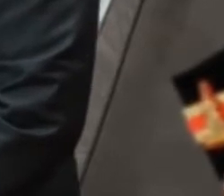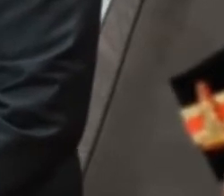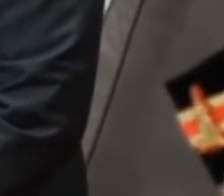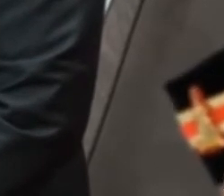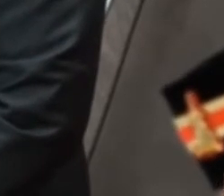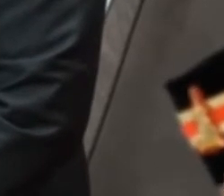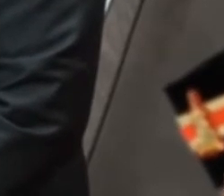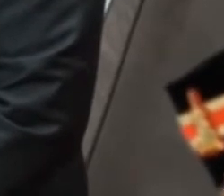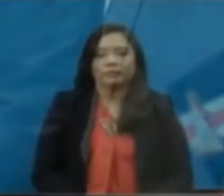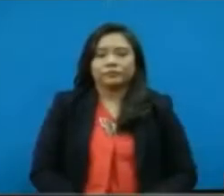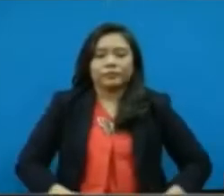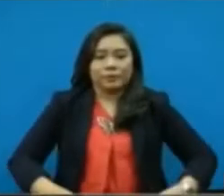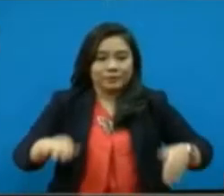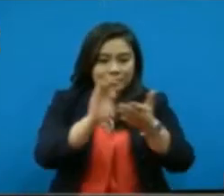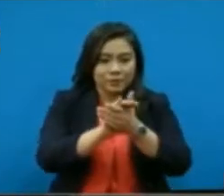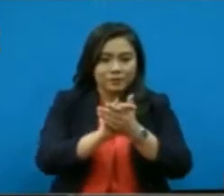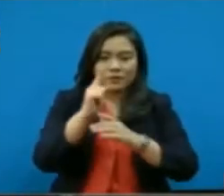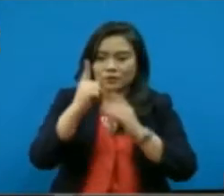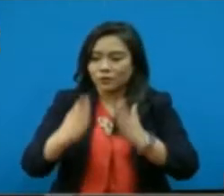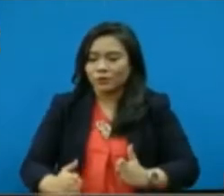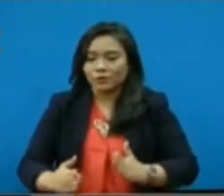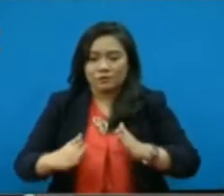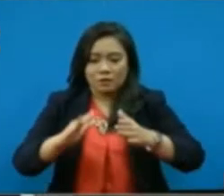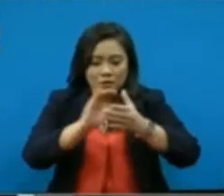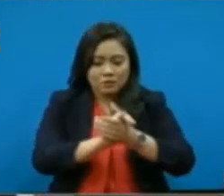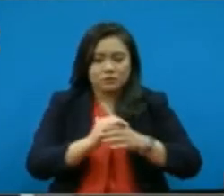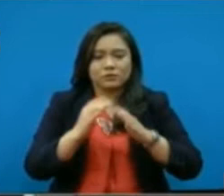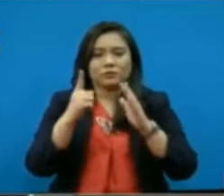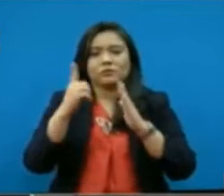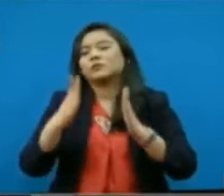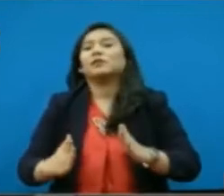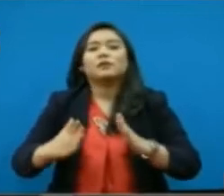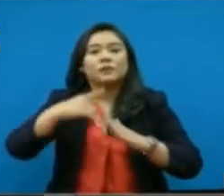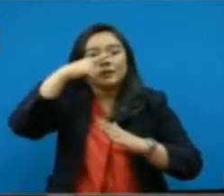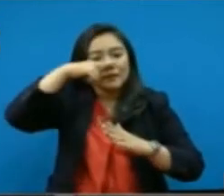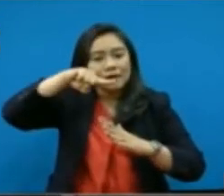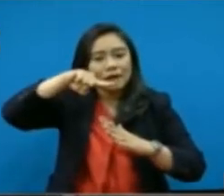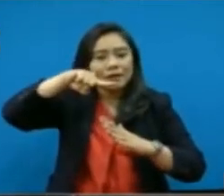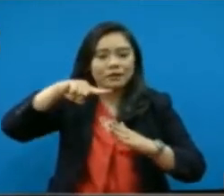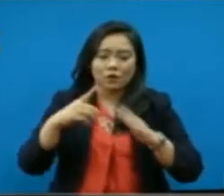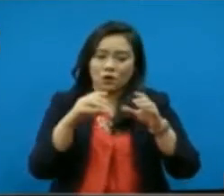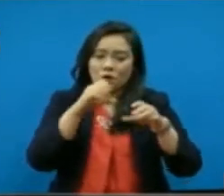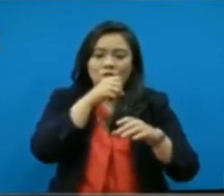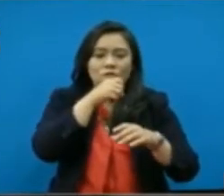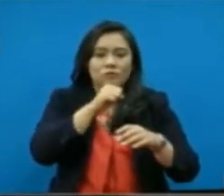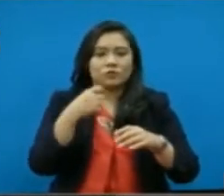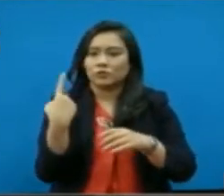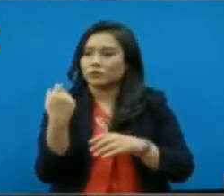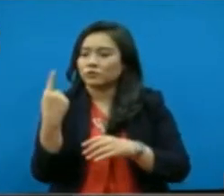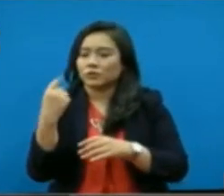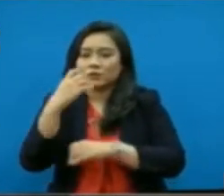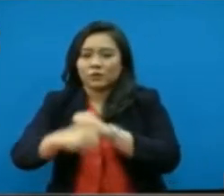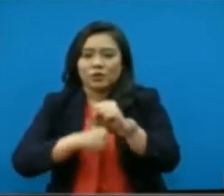Susulan daripada pernikahan yang melibatkan seorang kanak-kanak warga negara Thailand yang berumur 11 tahun dengan